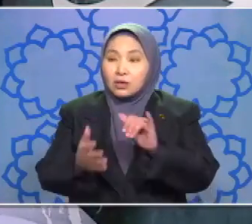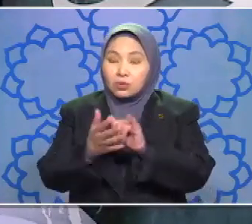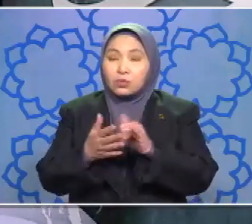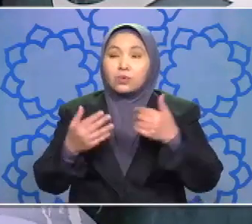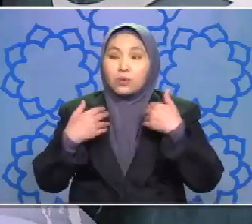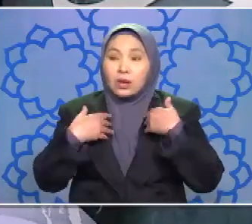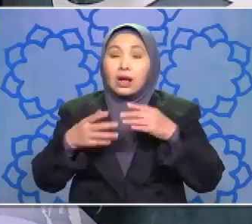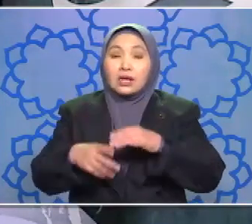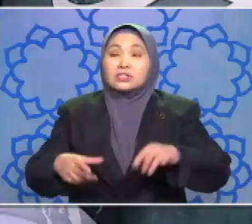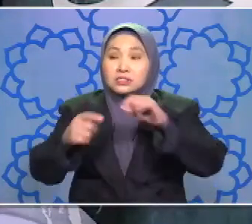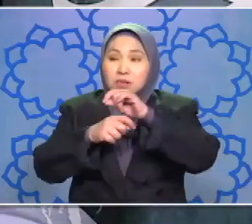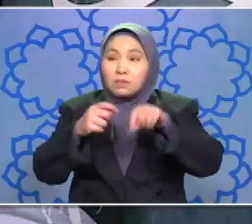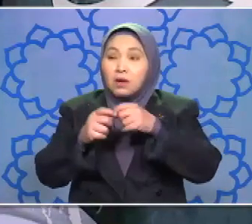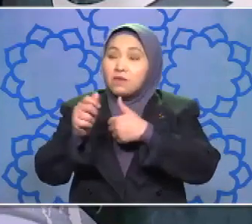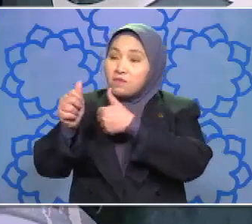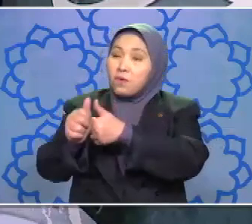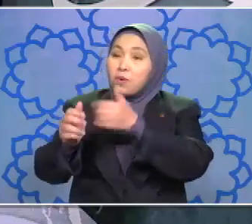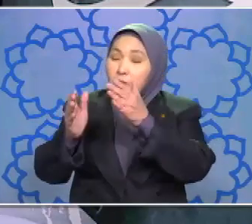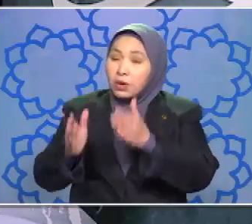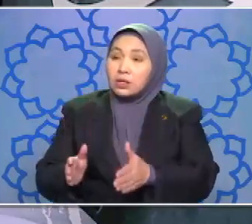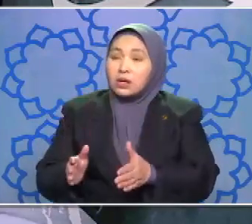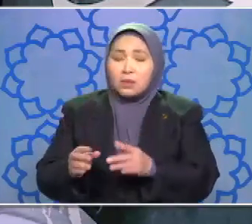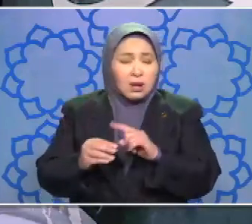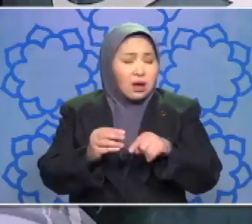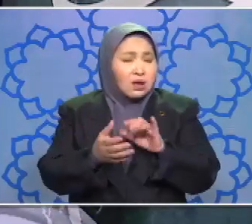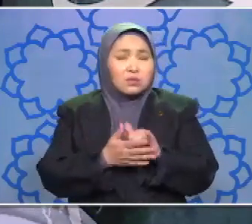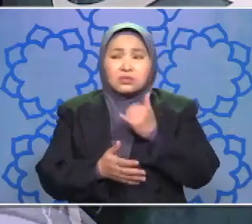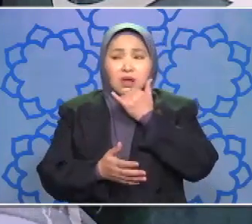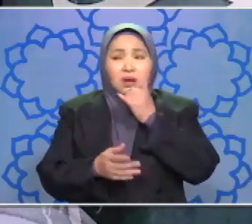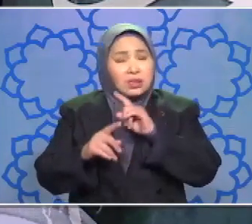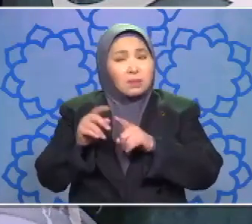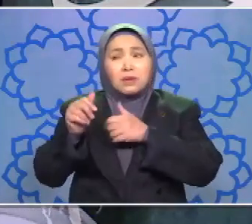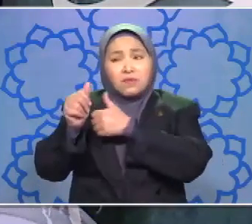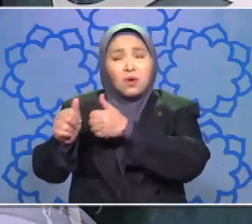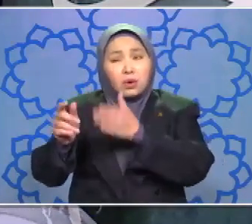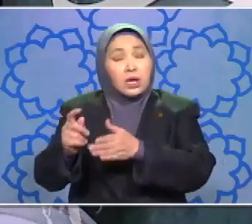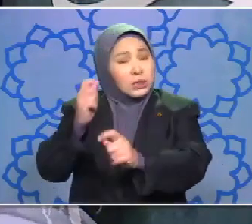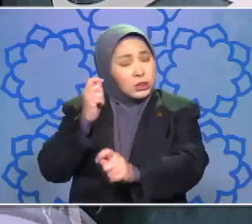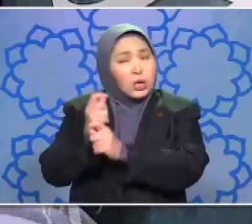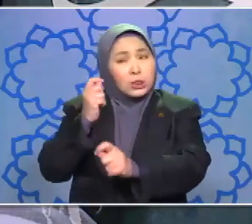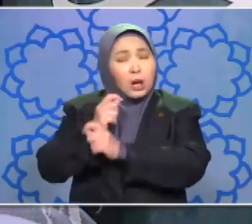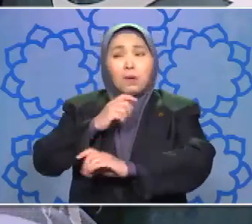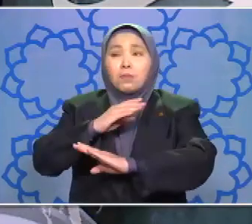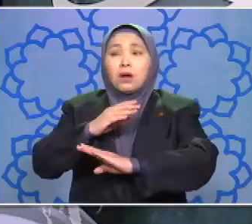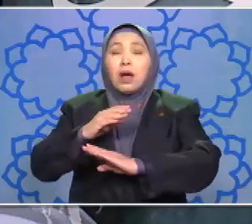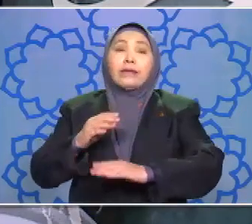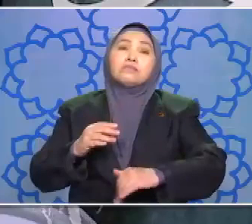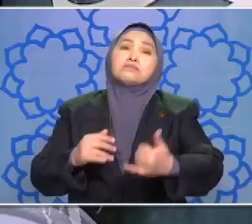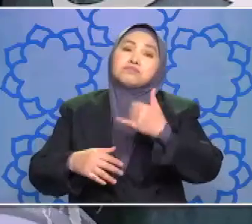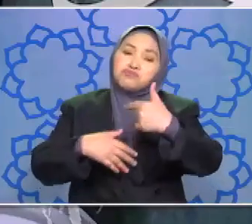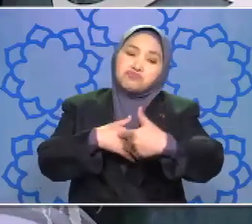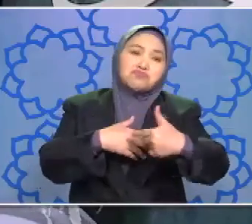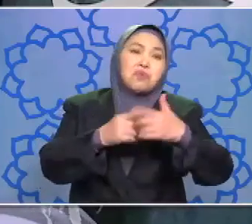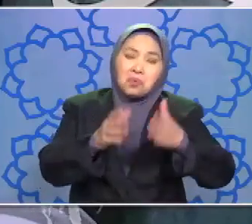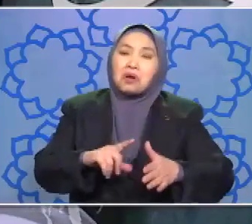simpulan ini, betul. Follower dia, walaupun benda tu salah, ya, tapi follower dia tetap mempertahankan, bahkan menyalahkan pula orang yang menegur. Betul.